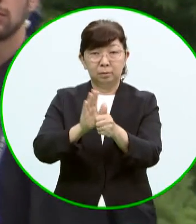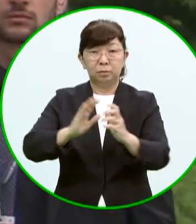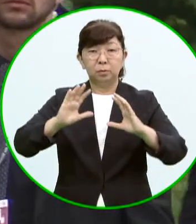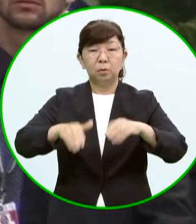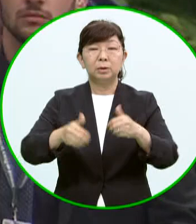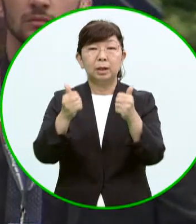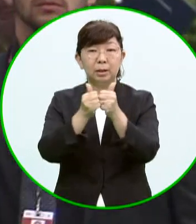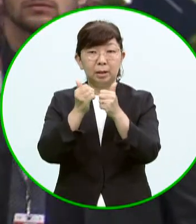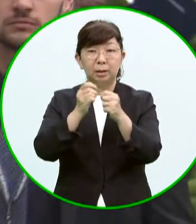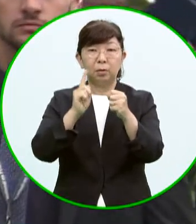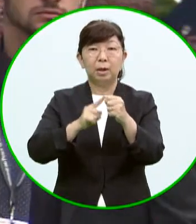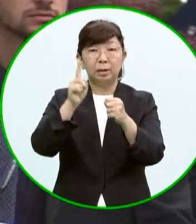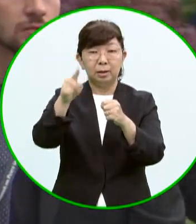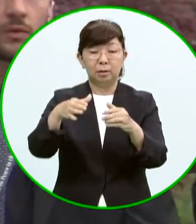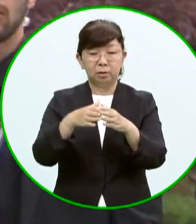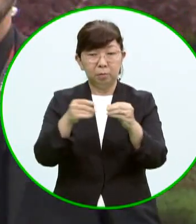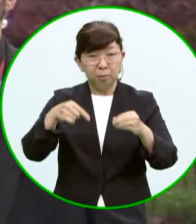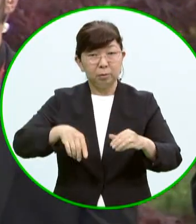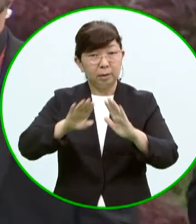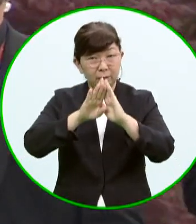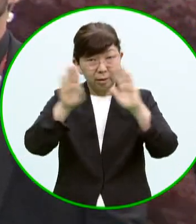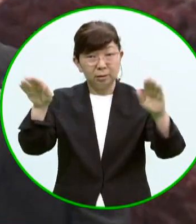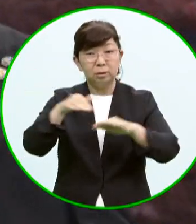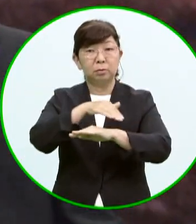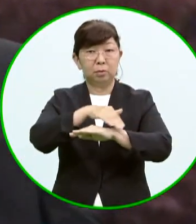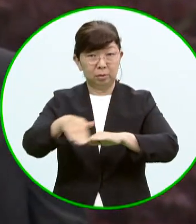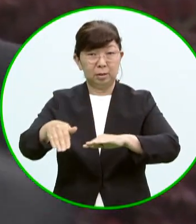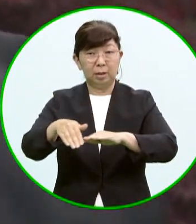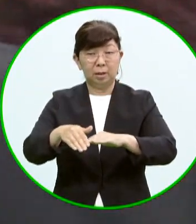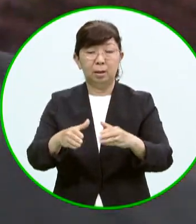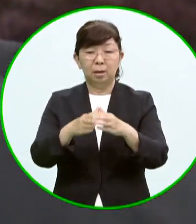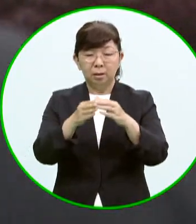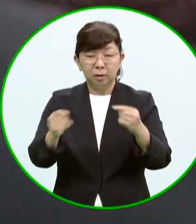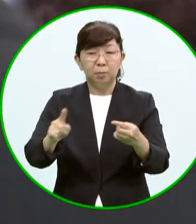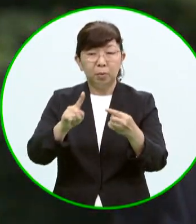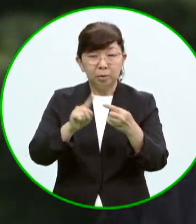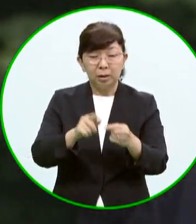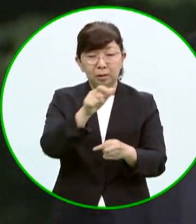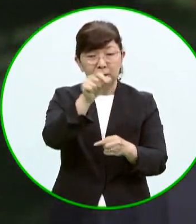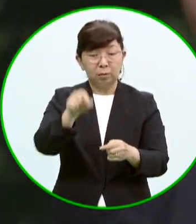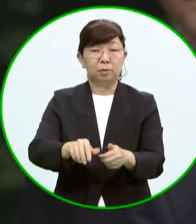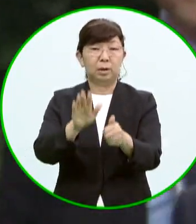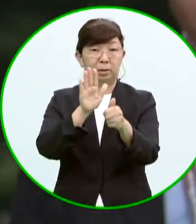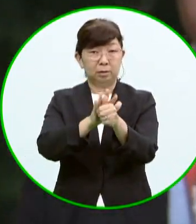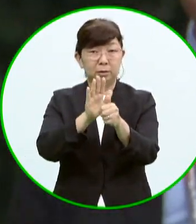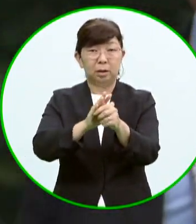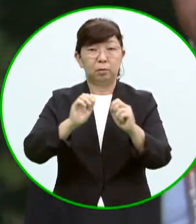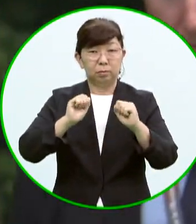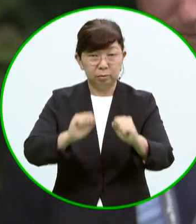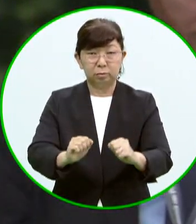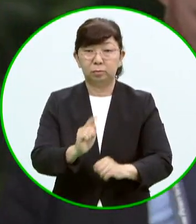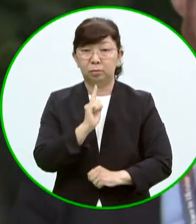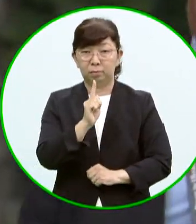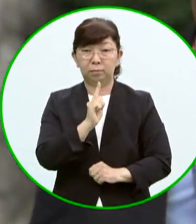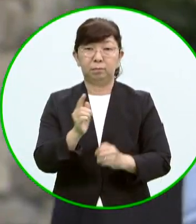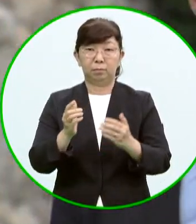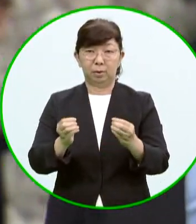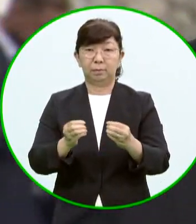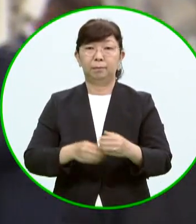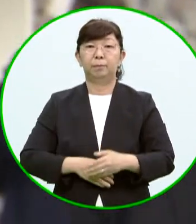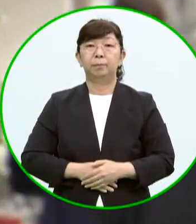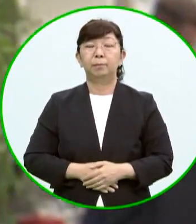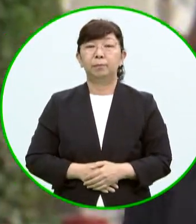来年日本で開催する予定であるとして日本ならではの形で貢献していくと述べました